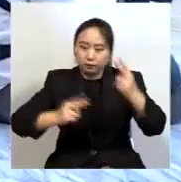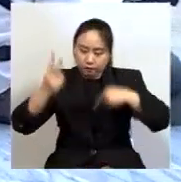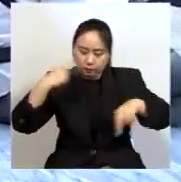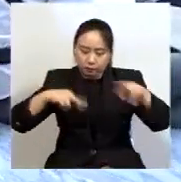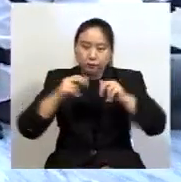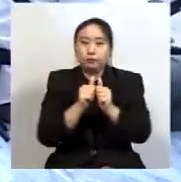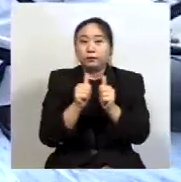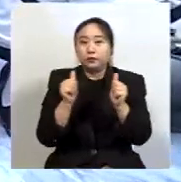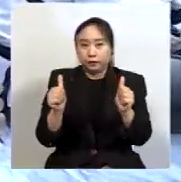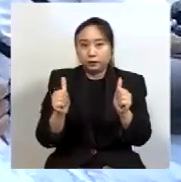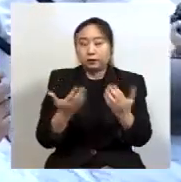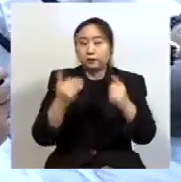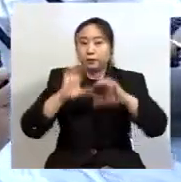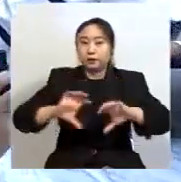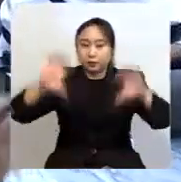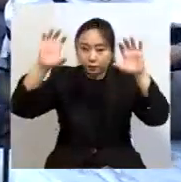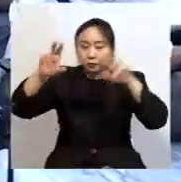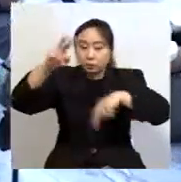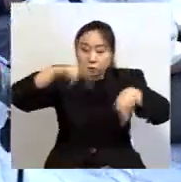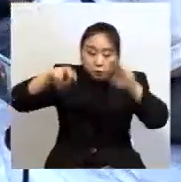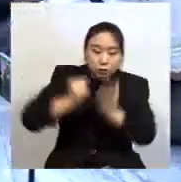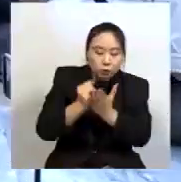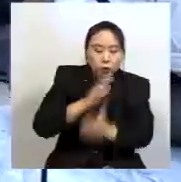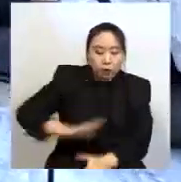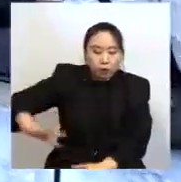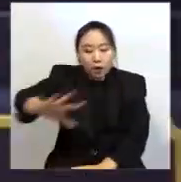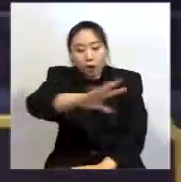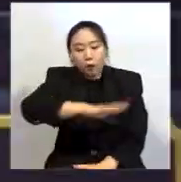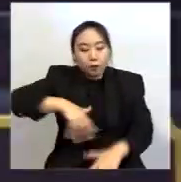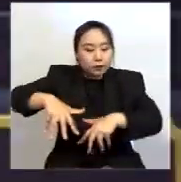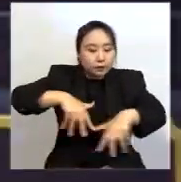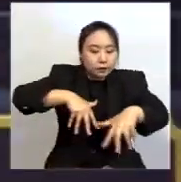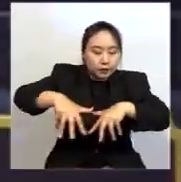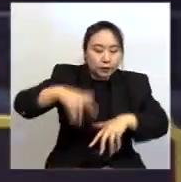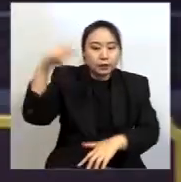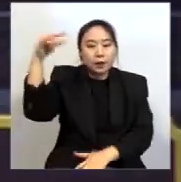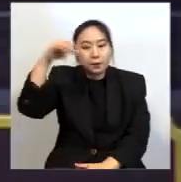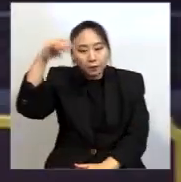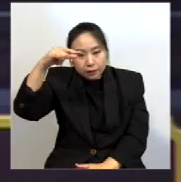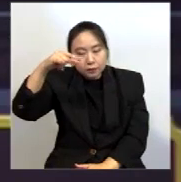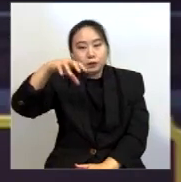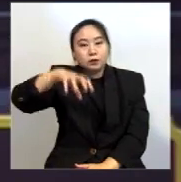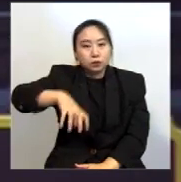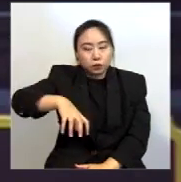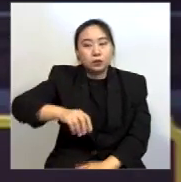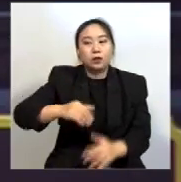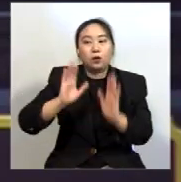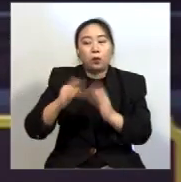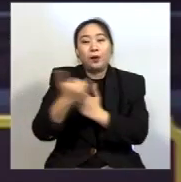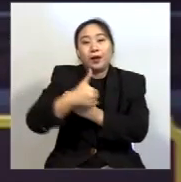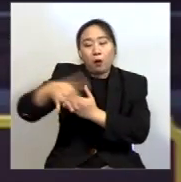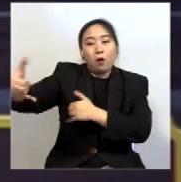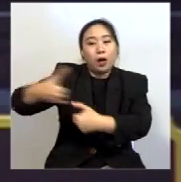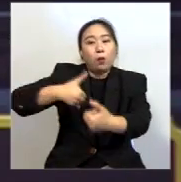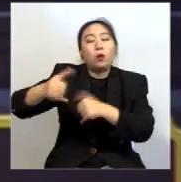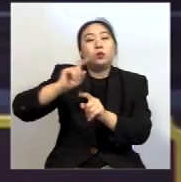ให้ดีที่สุดทางรัฐบาลจะดูแลในเรื่องของภาพรวมในพื้นที่สาธารณะสนามบินจุดข้ามแดนต่าง